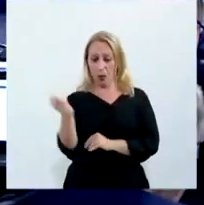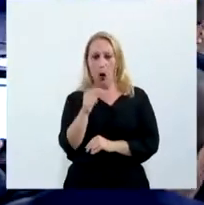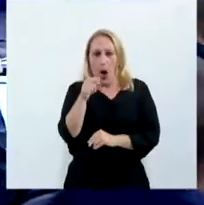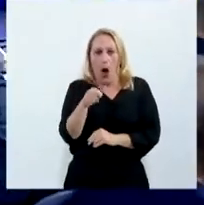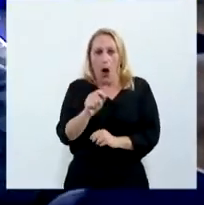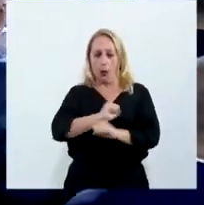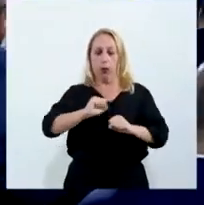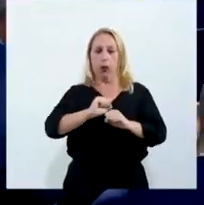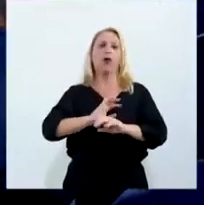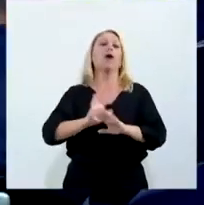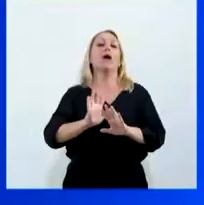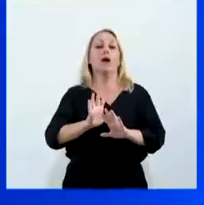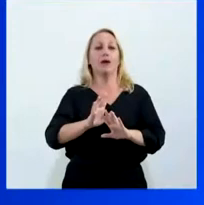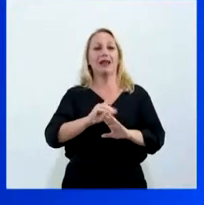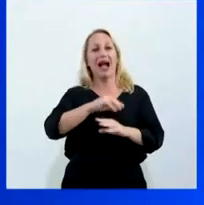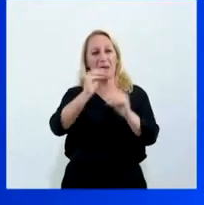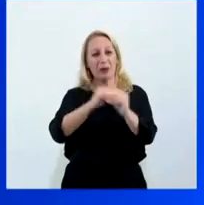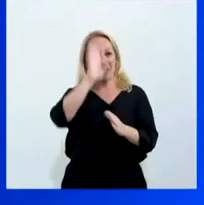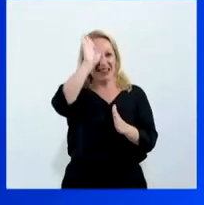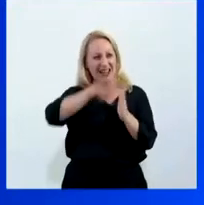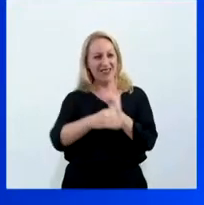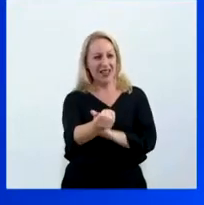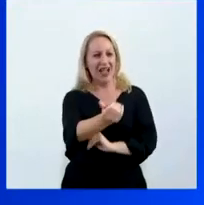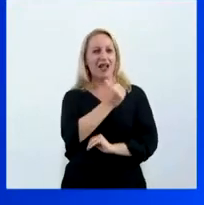Γι' αυτό η απάντηση στο τελευταίο σας ερώτημα είναι ότι